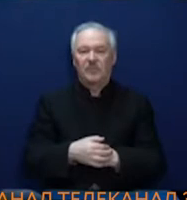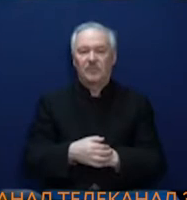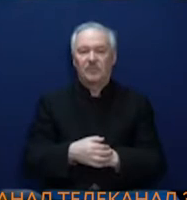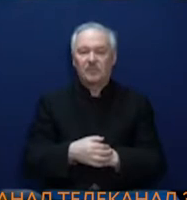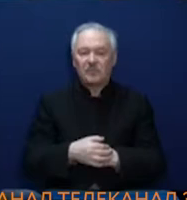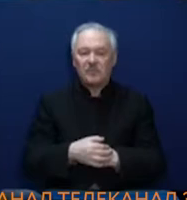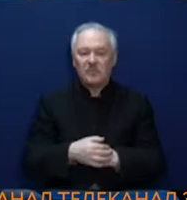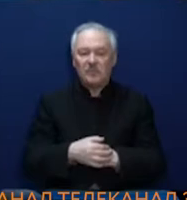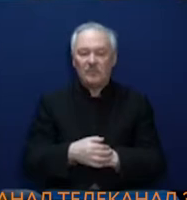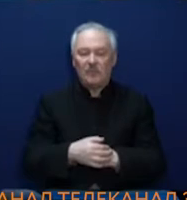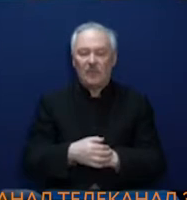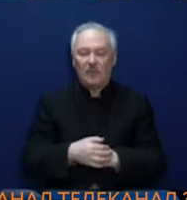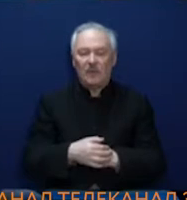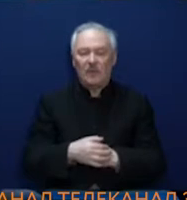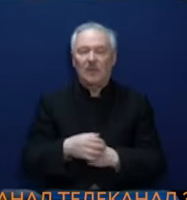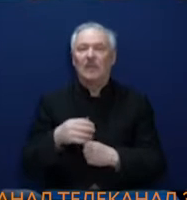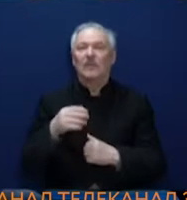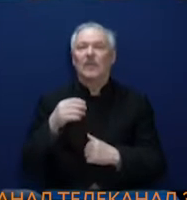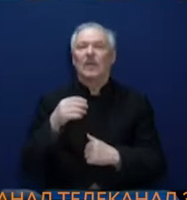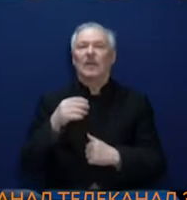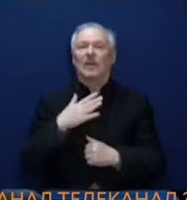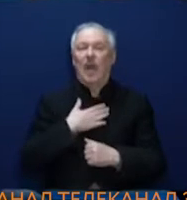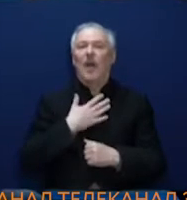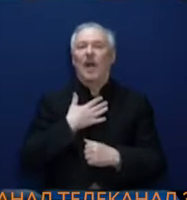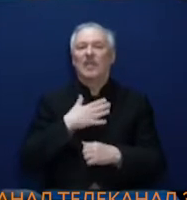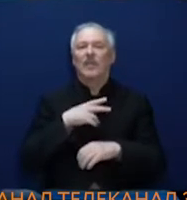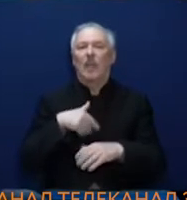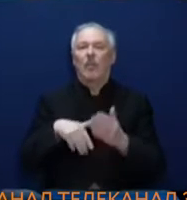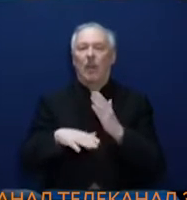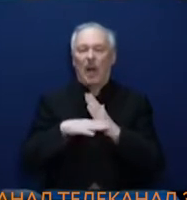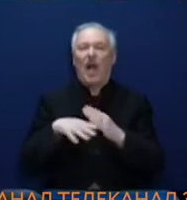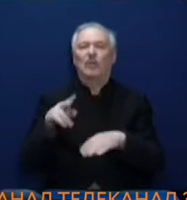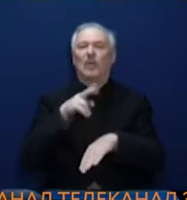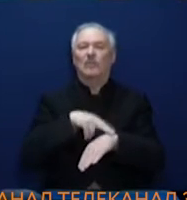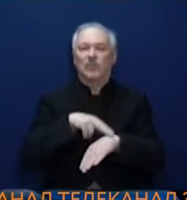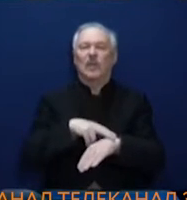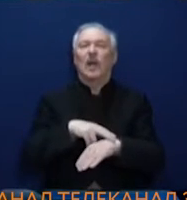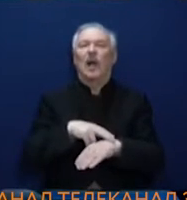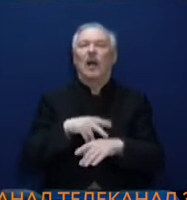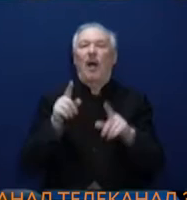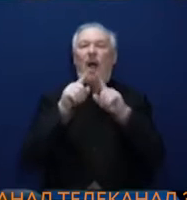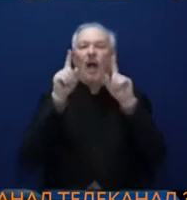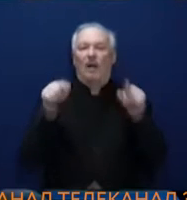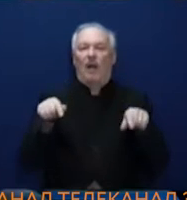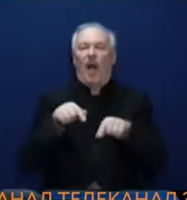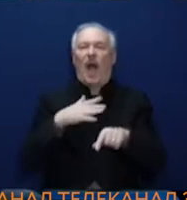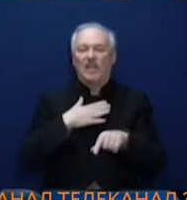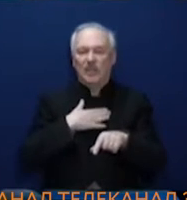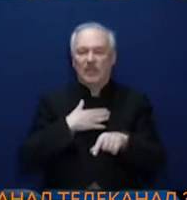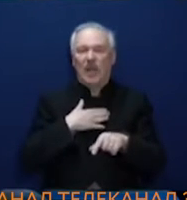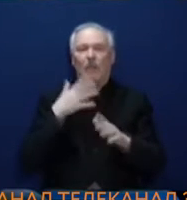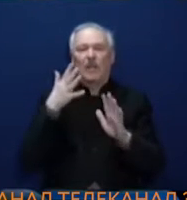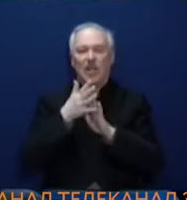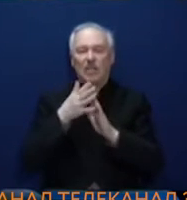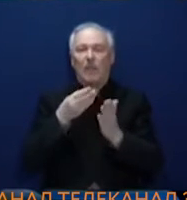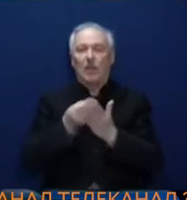блоку, тоже помогают нам в этом очень активно. Это понятная прозрачная платежка. У тебя не должно быть